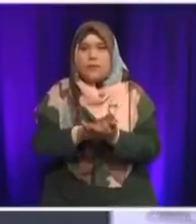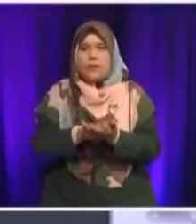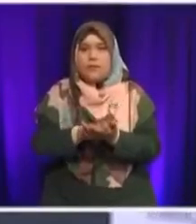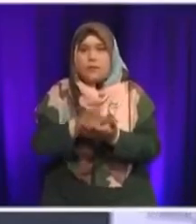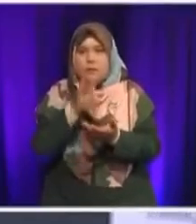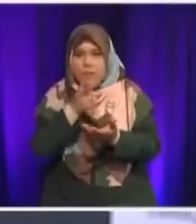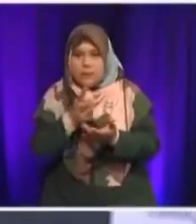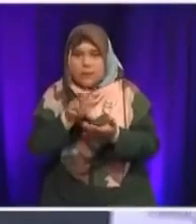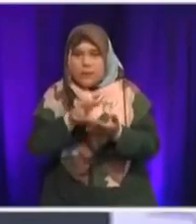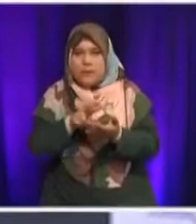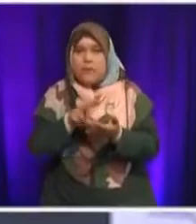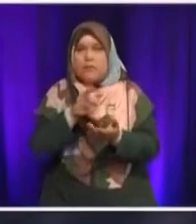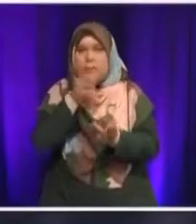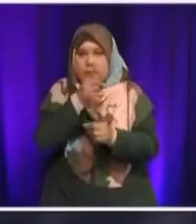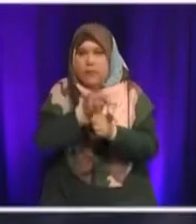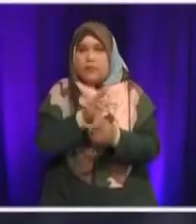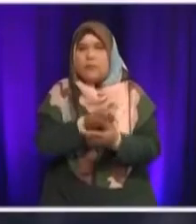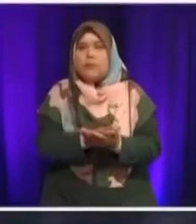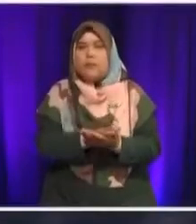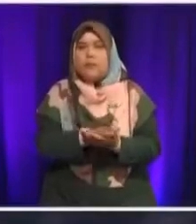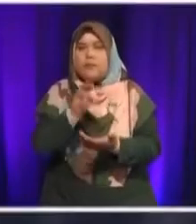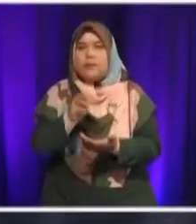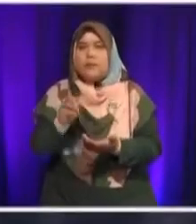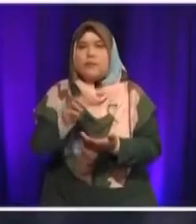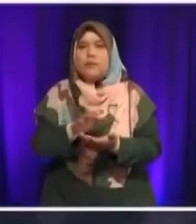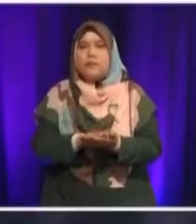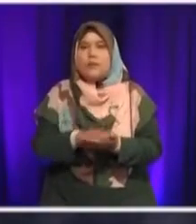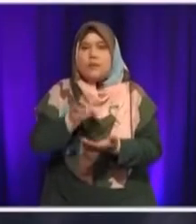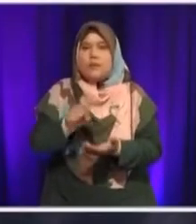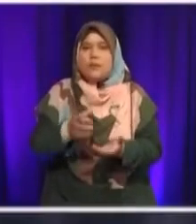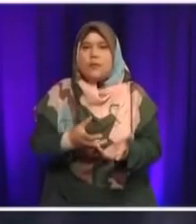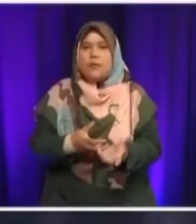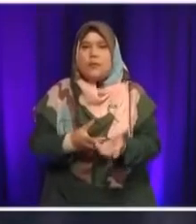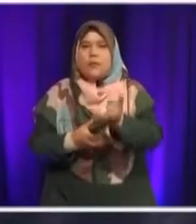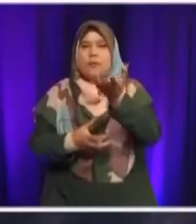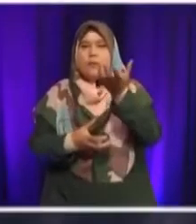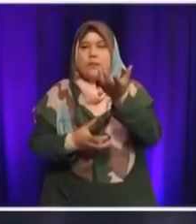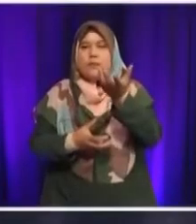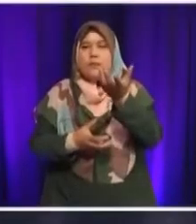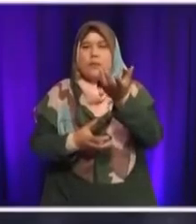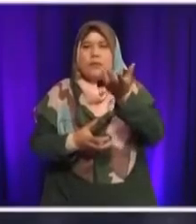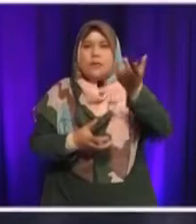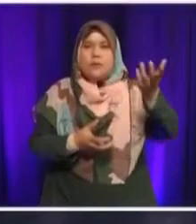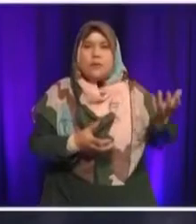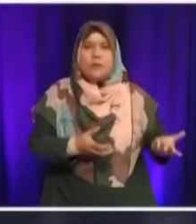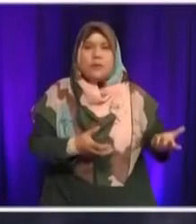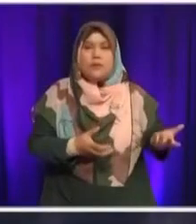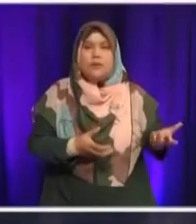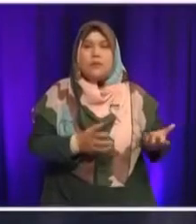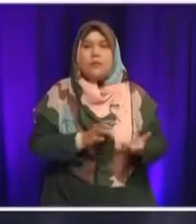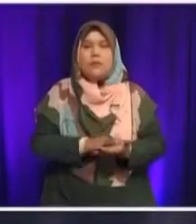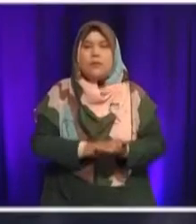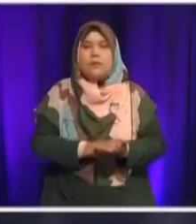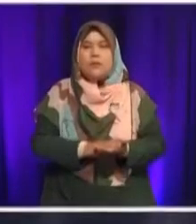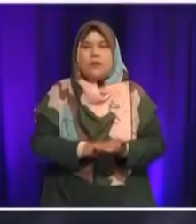bila bacaan ada tempat mudah-murid dah boleh angkat mangkuk dan letak di tepi Ivan Oke